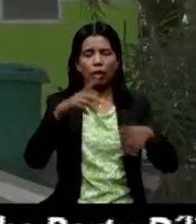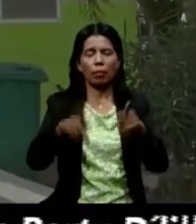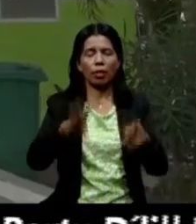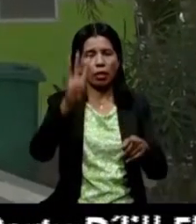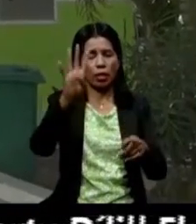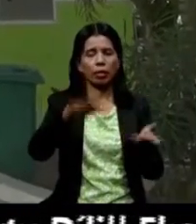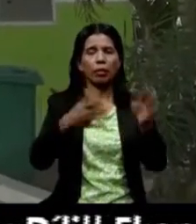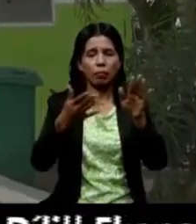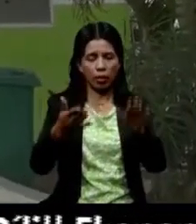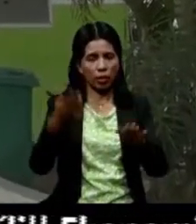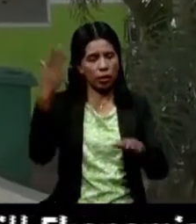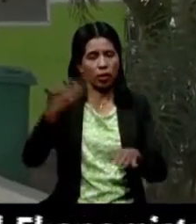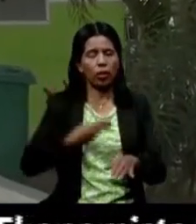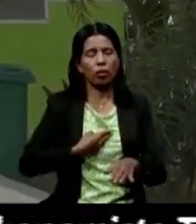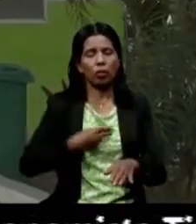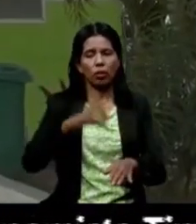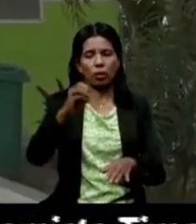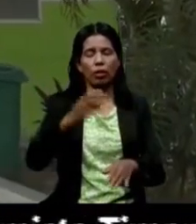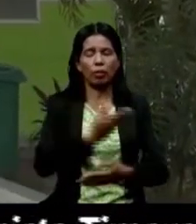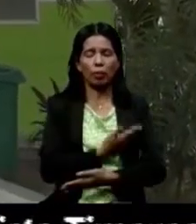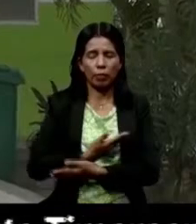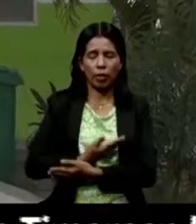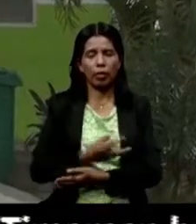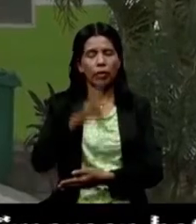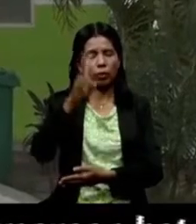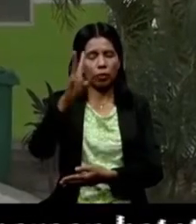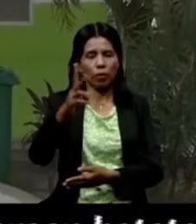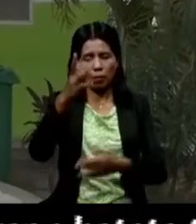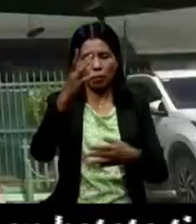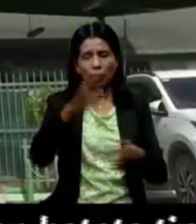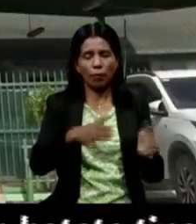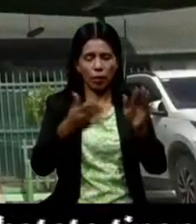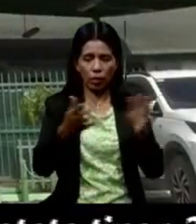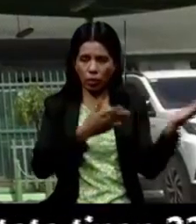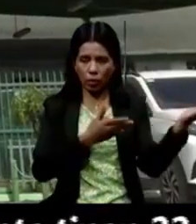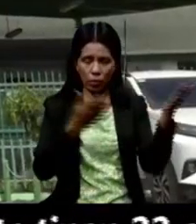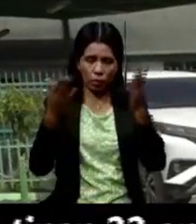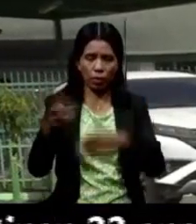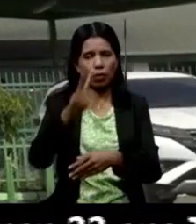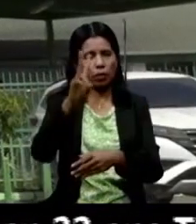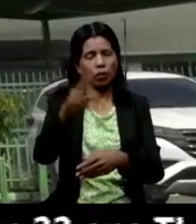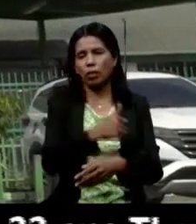mate iha NGV mai bene bebe nang rua mate ona iha inang nye isin mak klori mai no